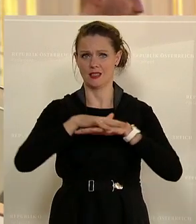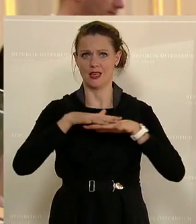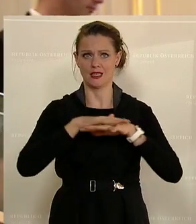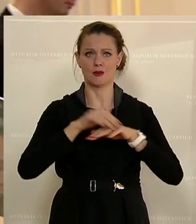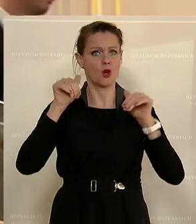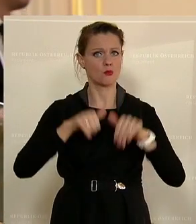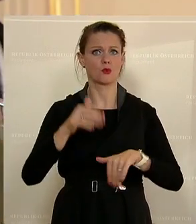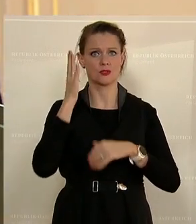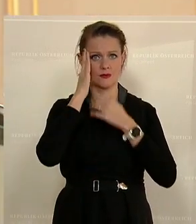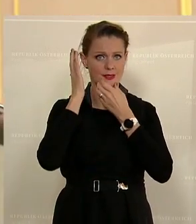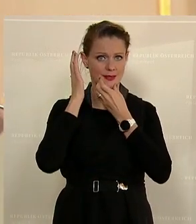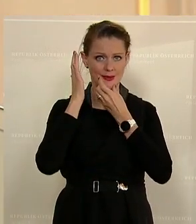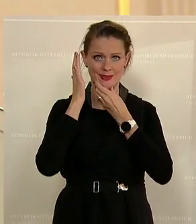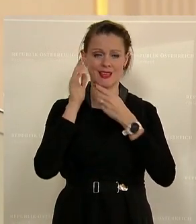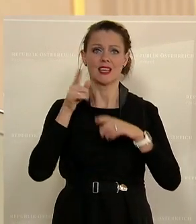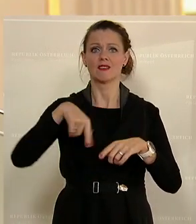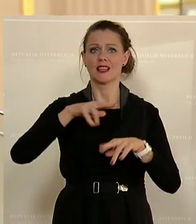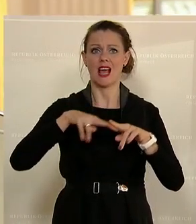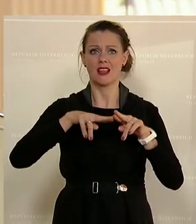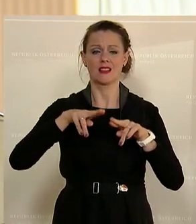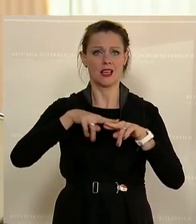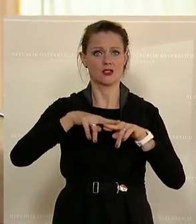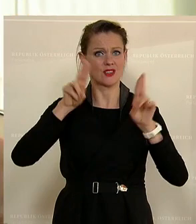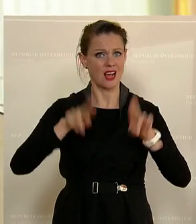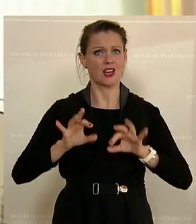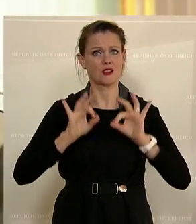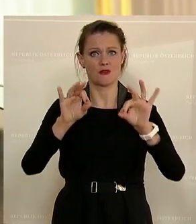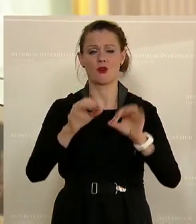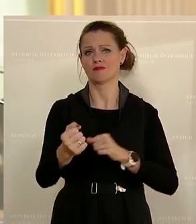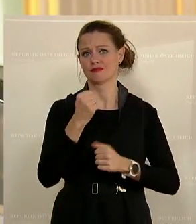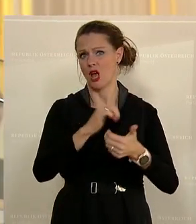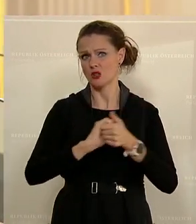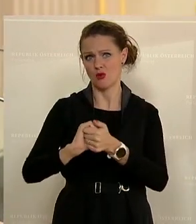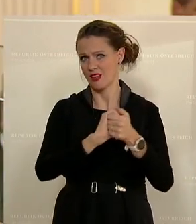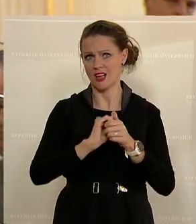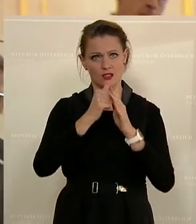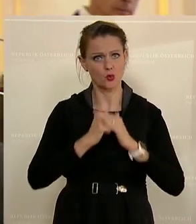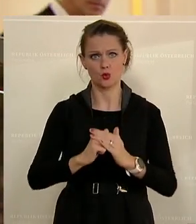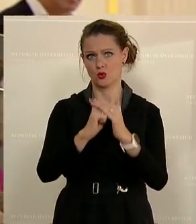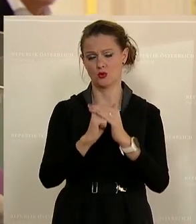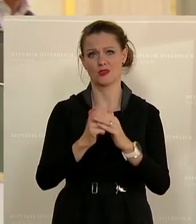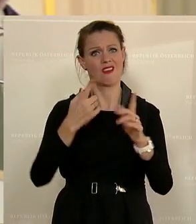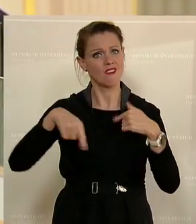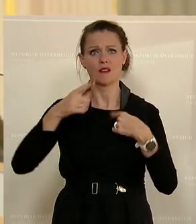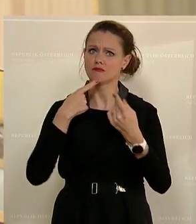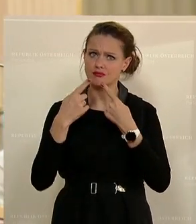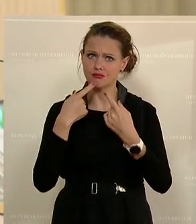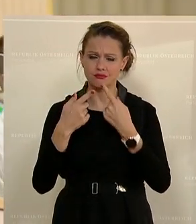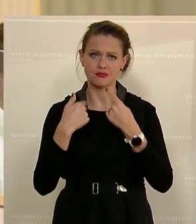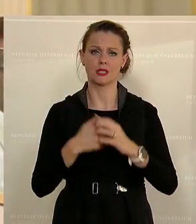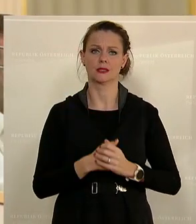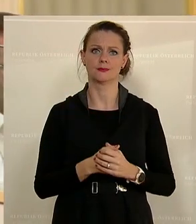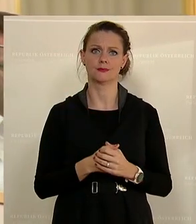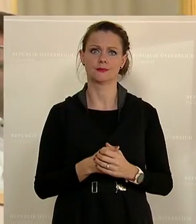im Nationalrat wir die volle Solidarität Ihnen ausdrücken, zu Ihnen stehen, dass wir darüber reden. Es sollen